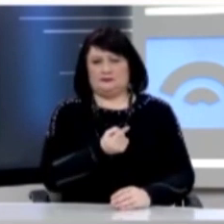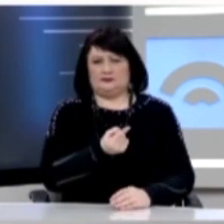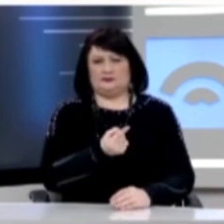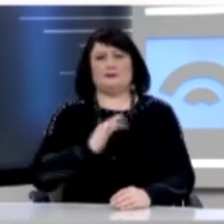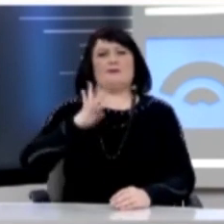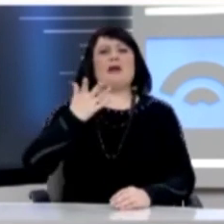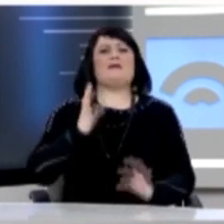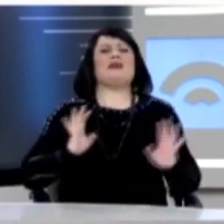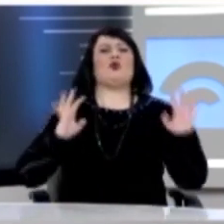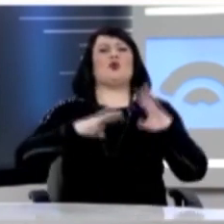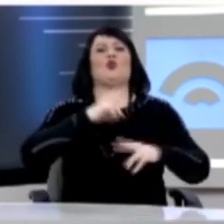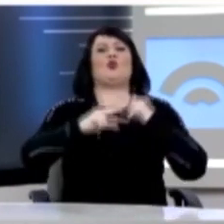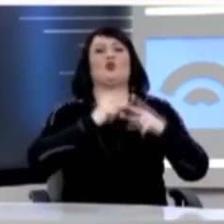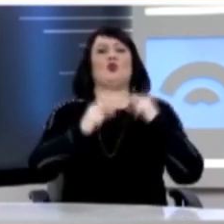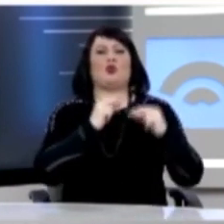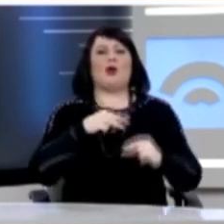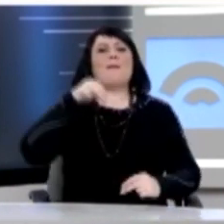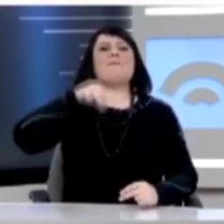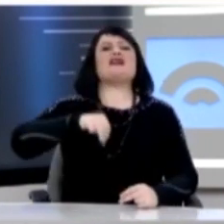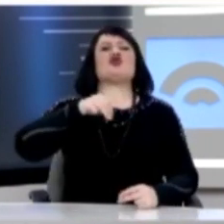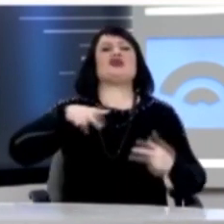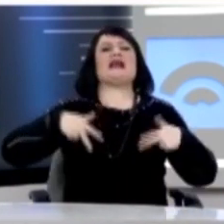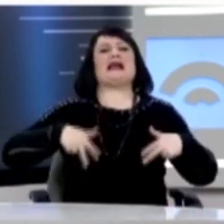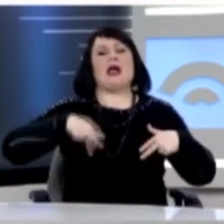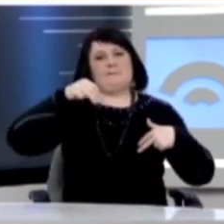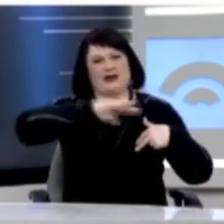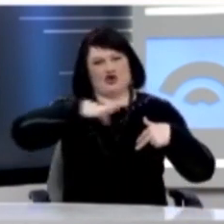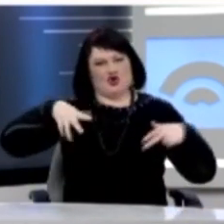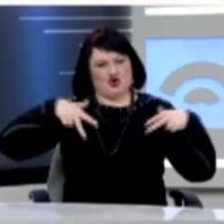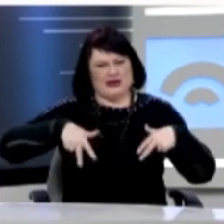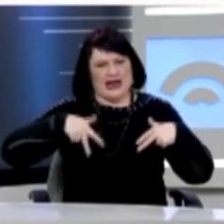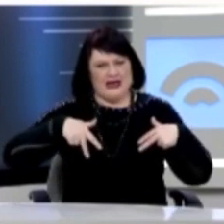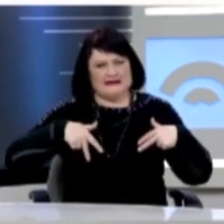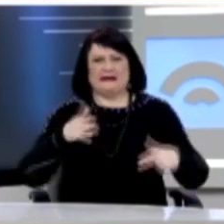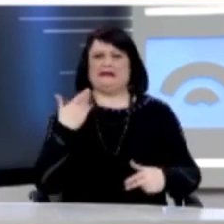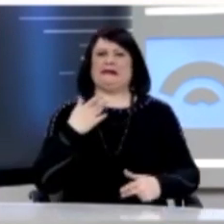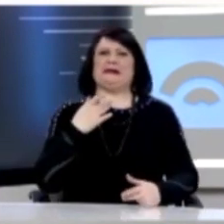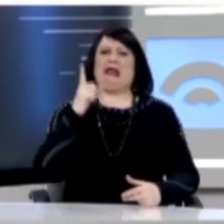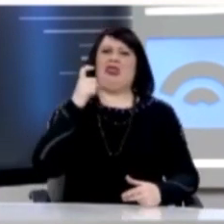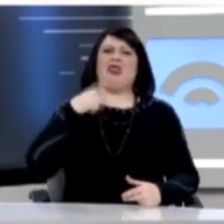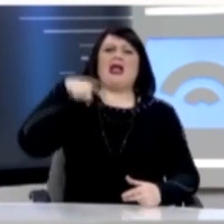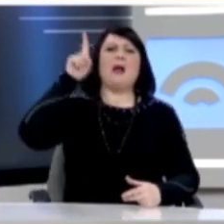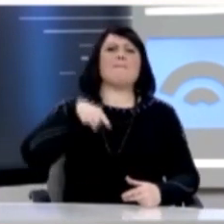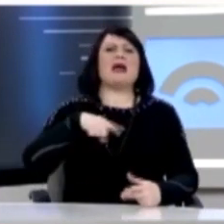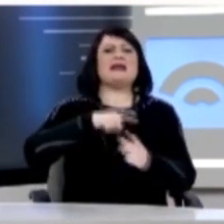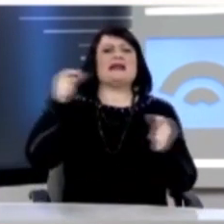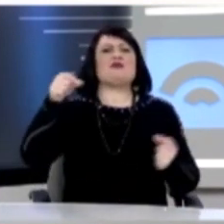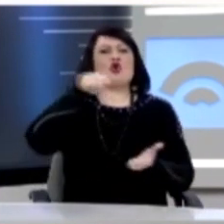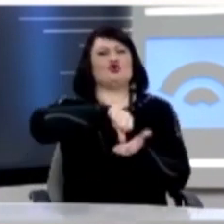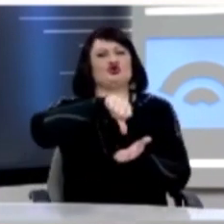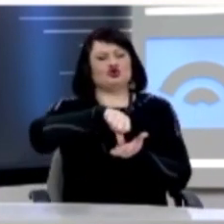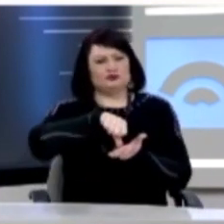5η Σύνοδο Κορυφής των Μεσογειακών Κρατών της Ευρωπαϊκής Ένωσης που έγινε πριν 10 περίπου μέρες στην Κυπριακή